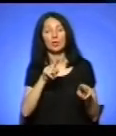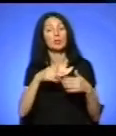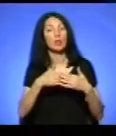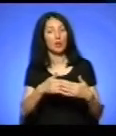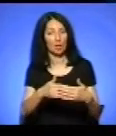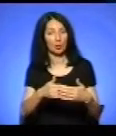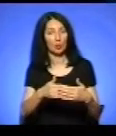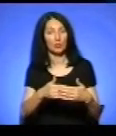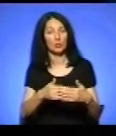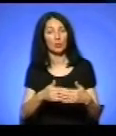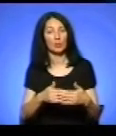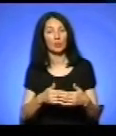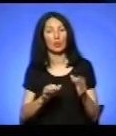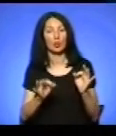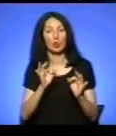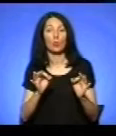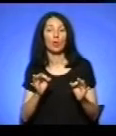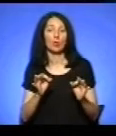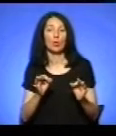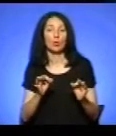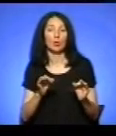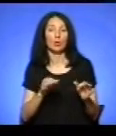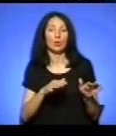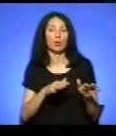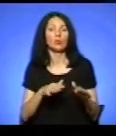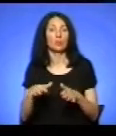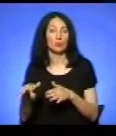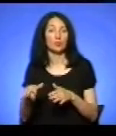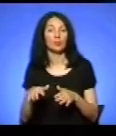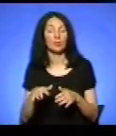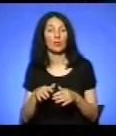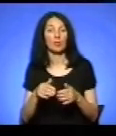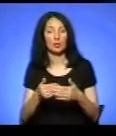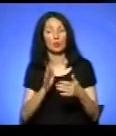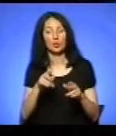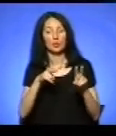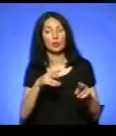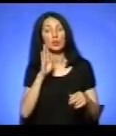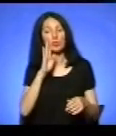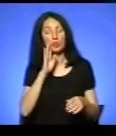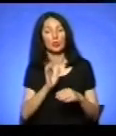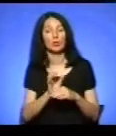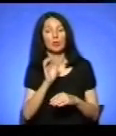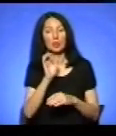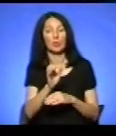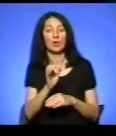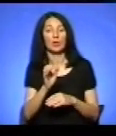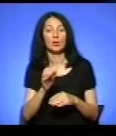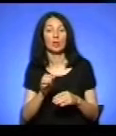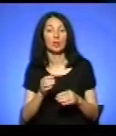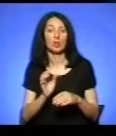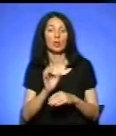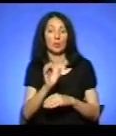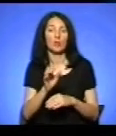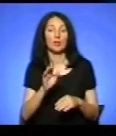вагітною при нормальному перебігу вагітності. Він буде спостерігати за жінкою, направляти відповідні терміни на консультації до